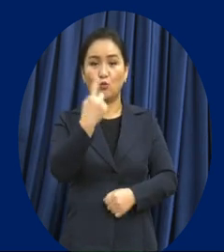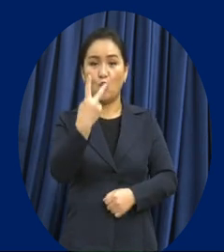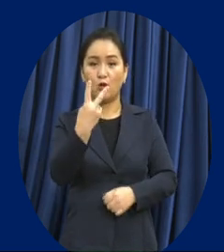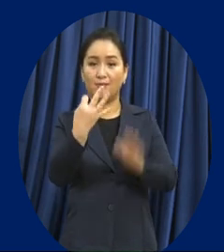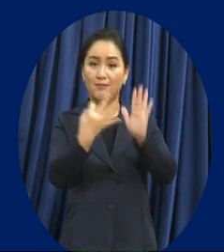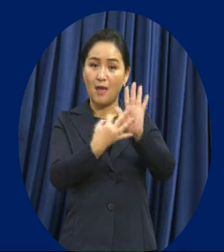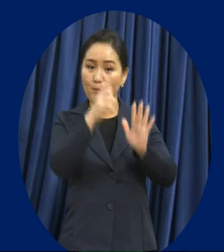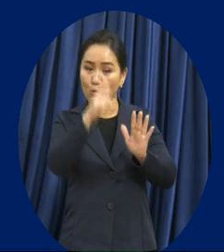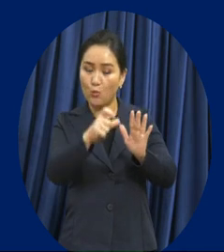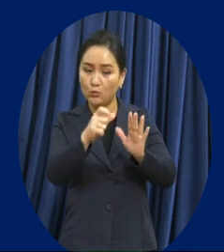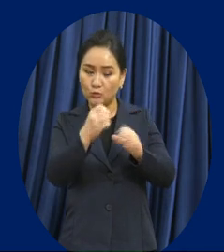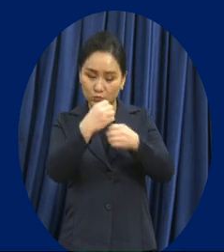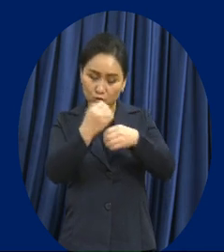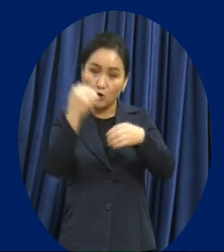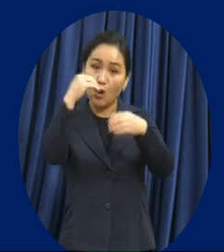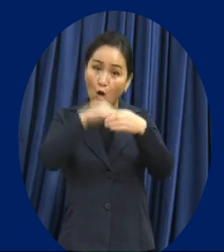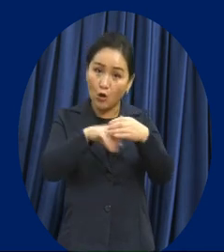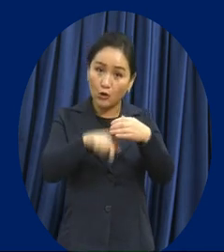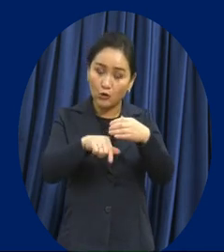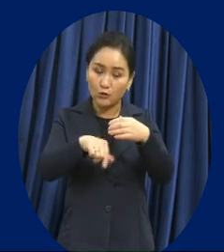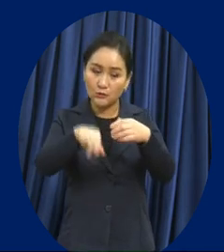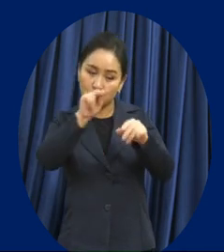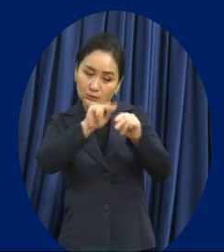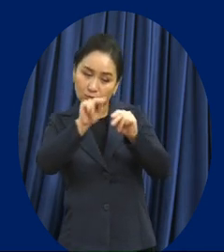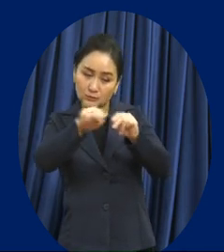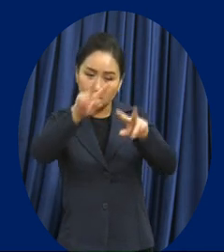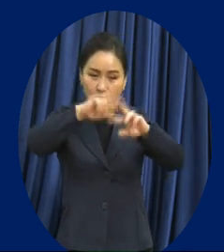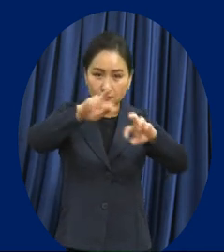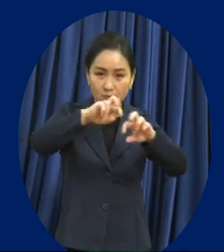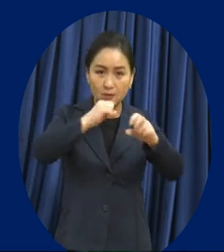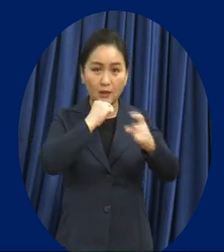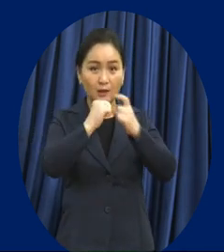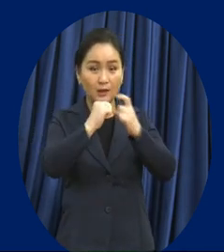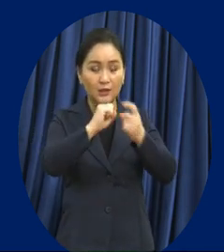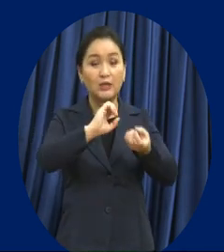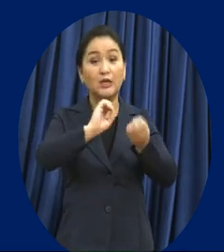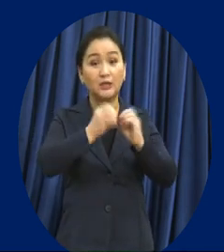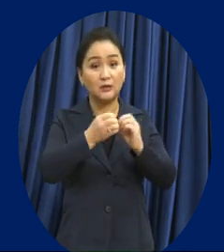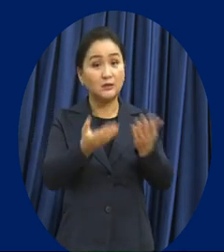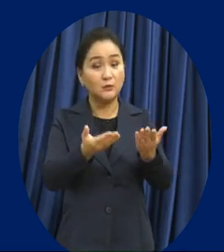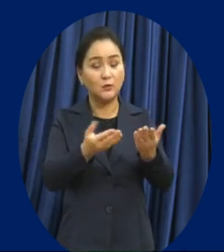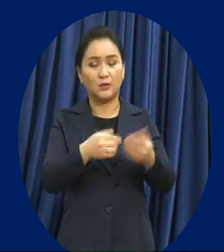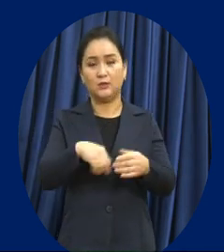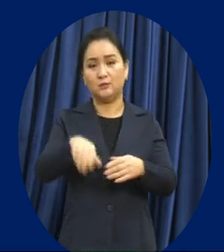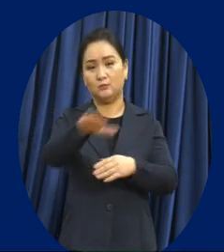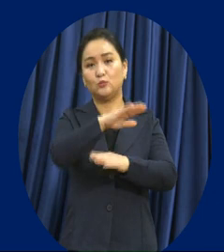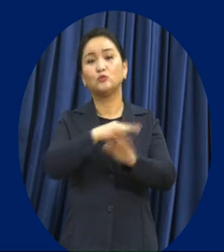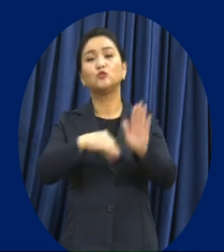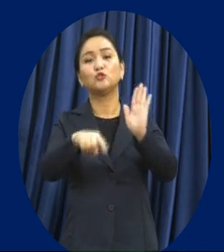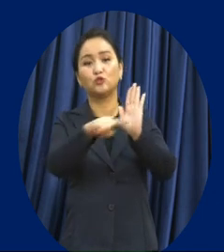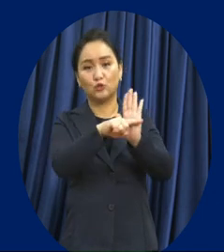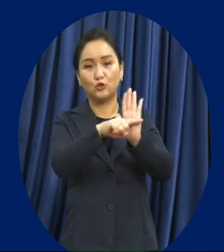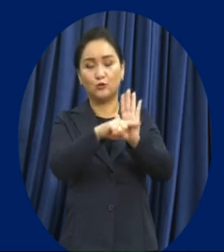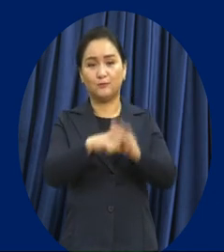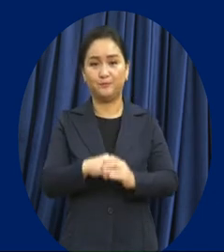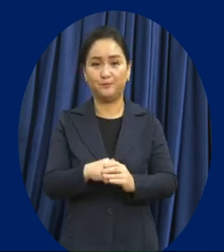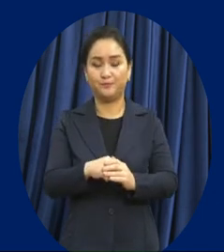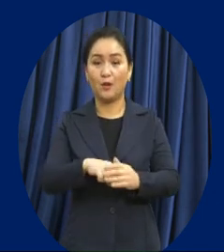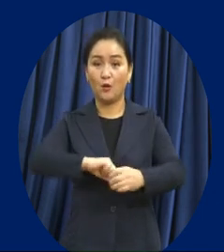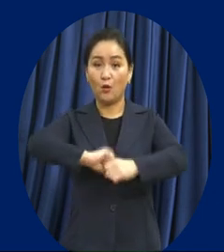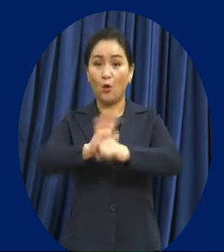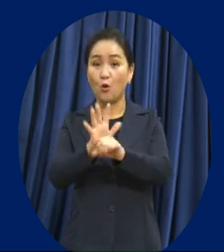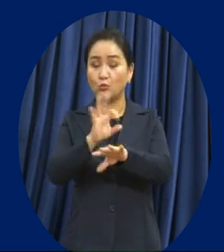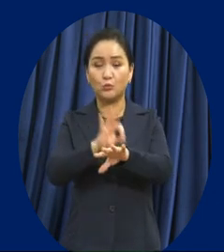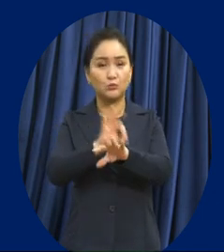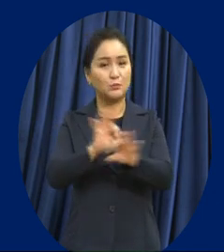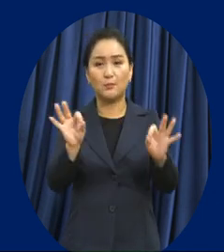жолоочд коронавирус илрүүлэх полимеразын гинжин уруулын шинжилгээ хийсэн. За, энэ шинжилгээгээр бүгд сөрөг буюу